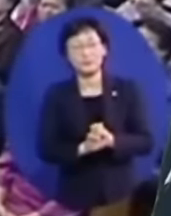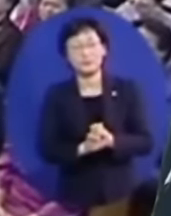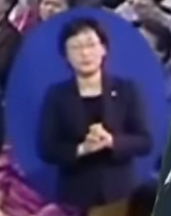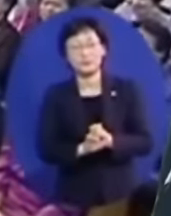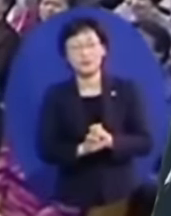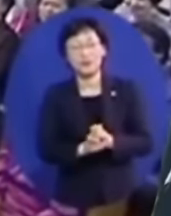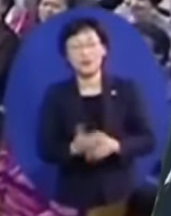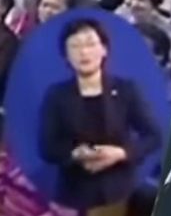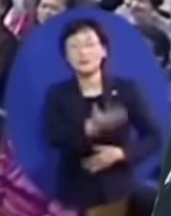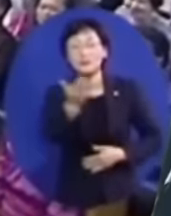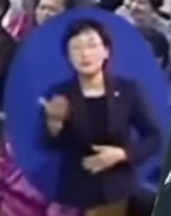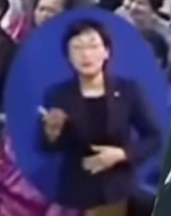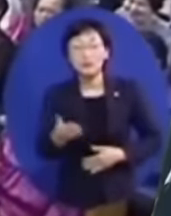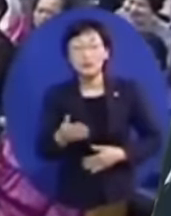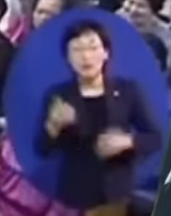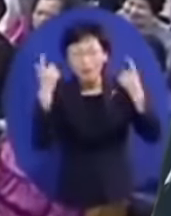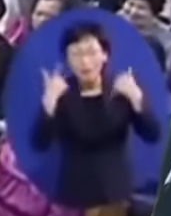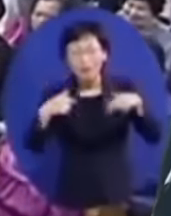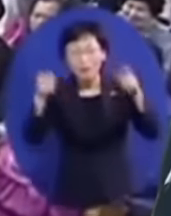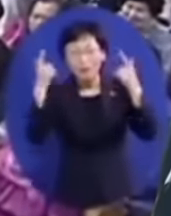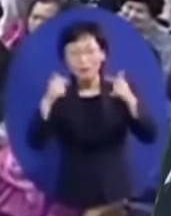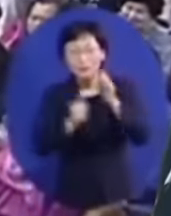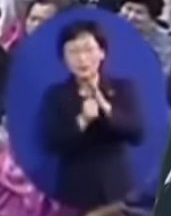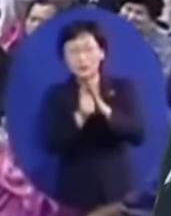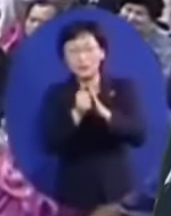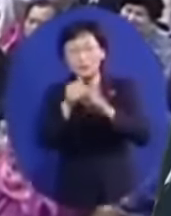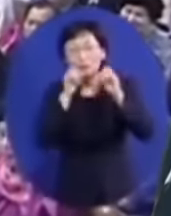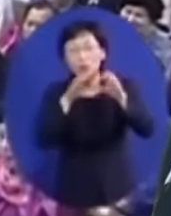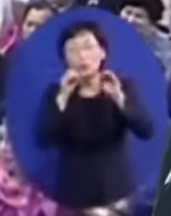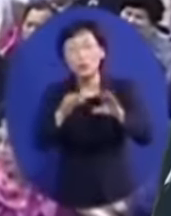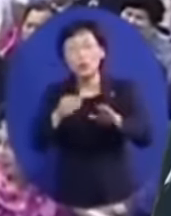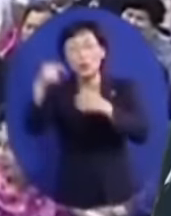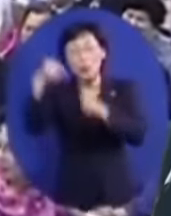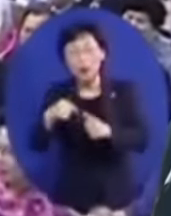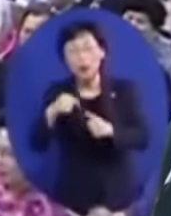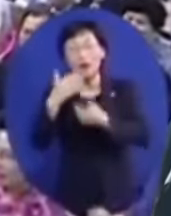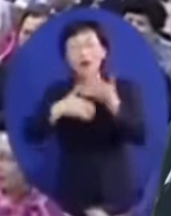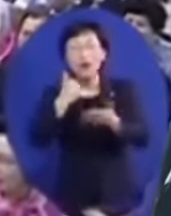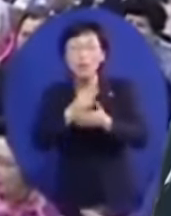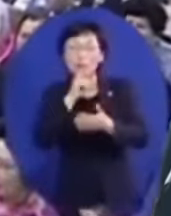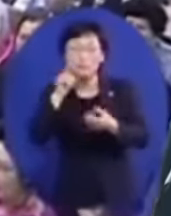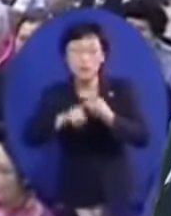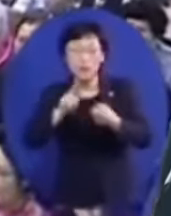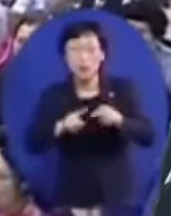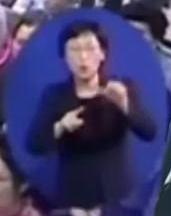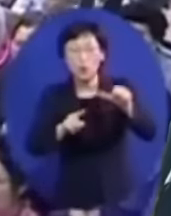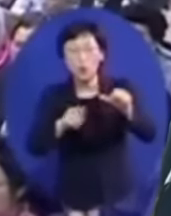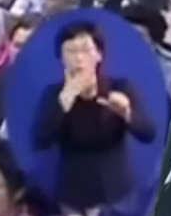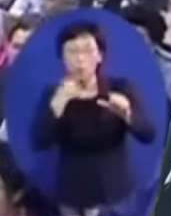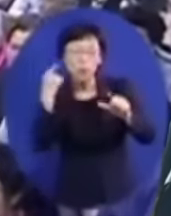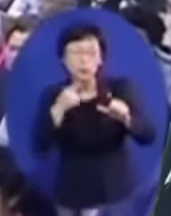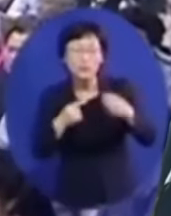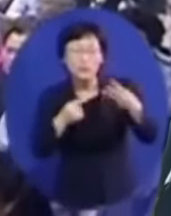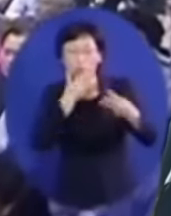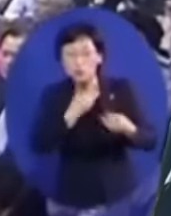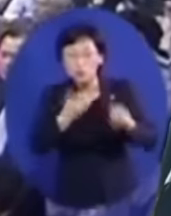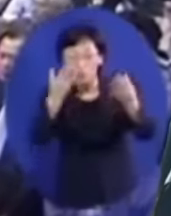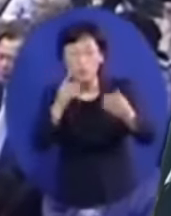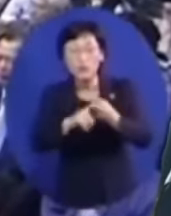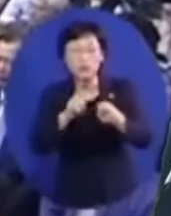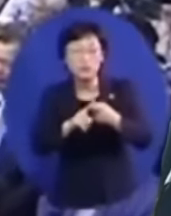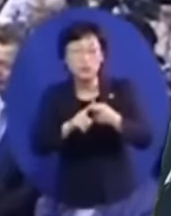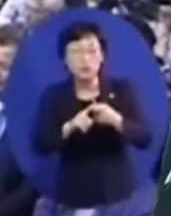저는 늘 희망의 전도자가 되라는 사명을 마음에 품고 오중복음과 삼중축복의 메시지를 개발하여 사람들에게 희망을 주기